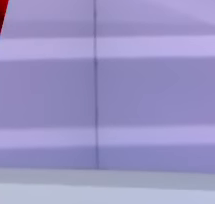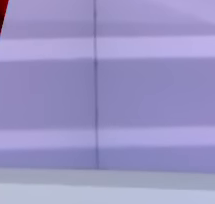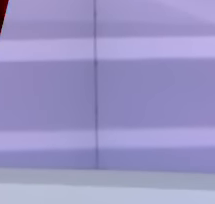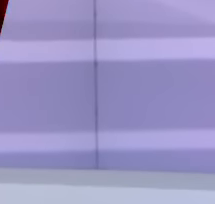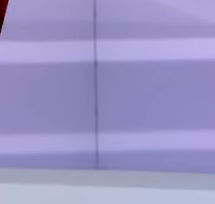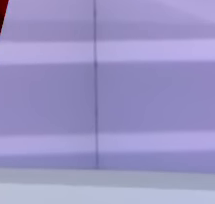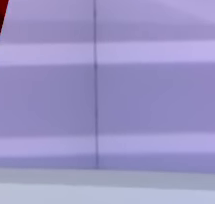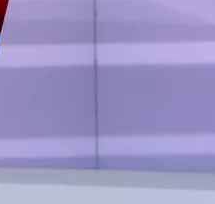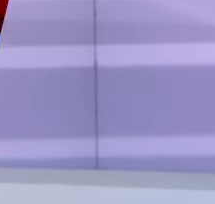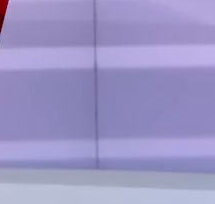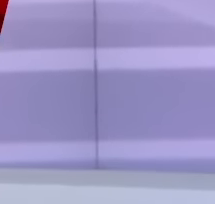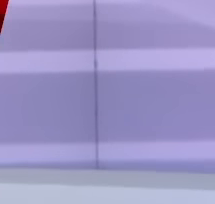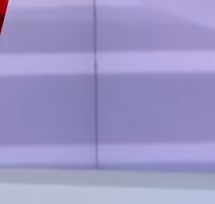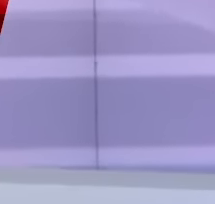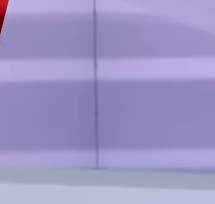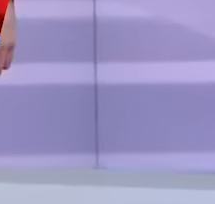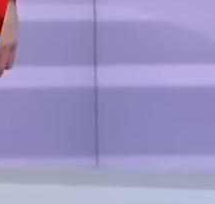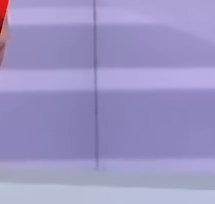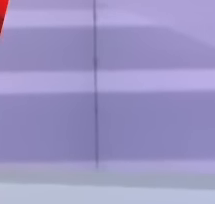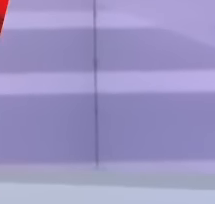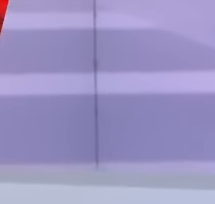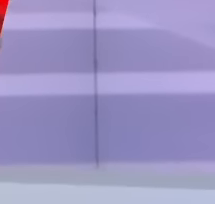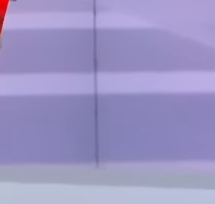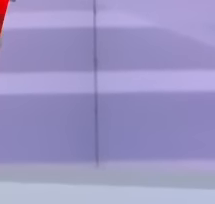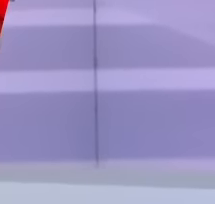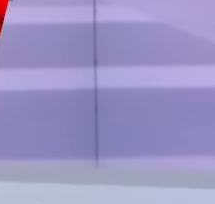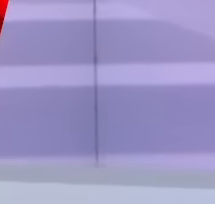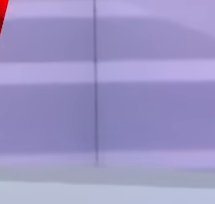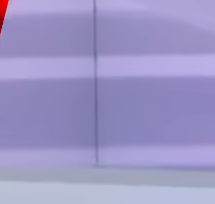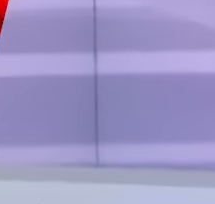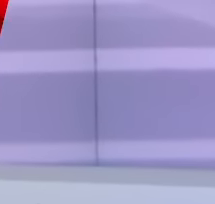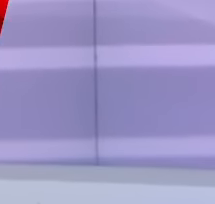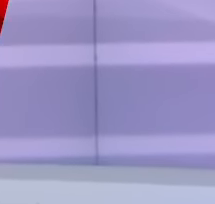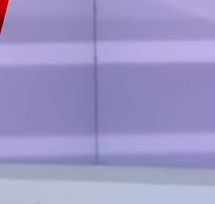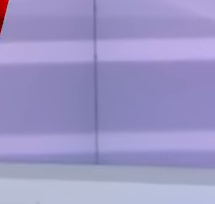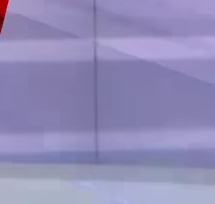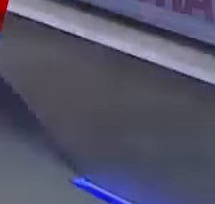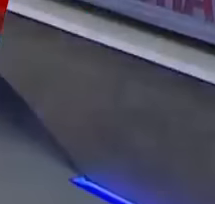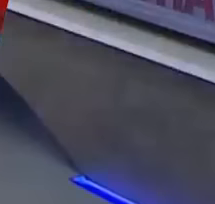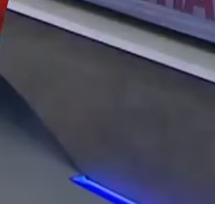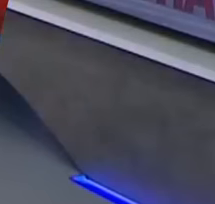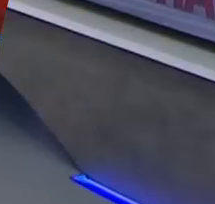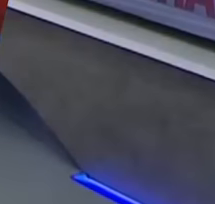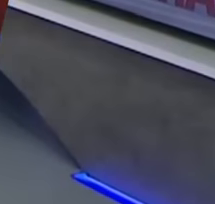Integrated News, ang News Authority ng Pilipino, nakatuto kami 24 oras.